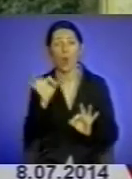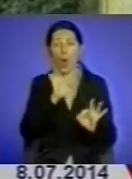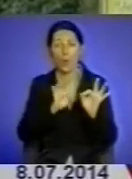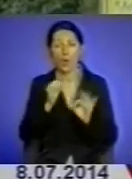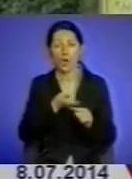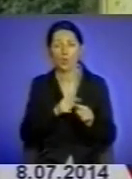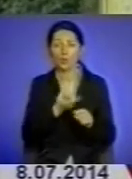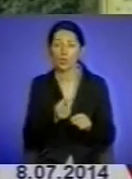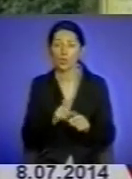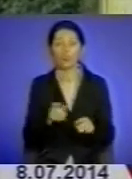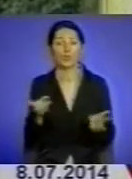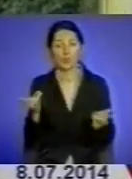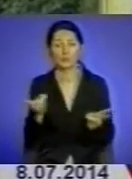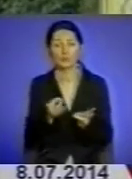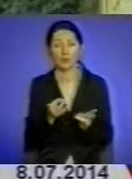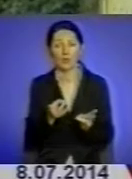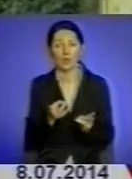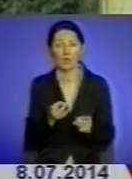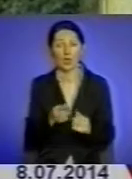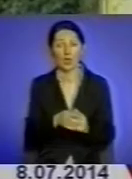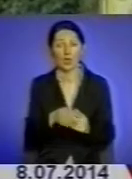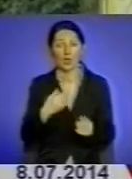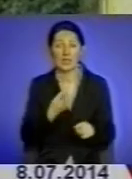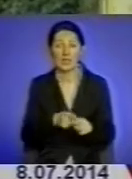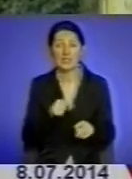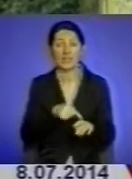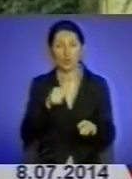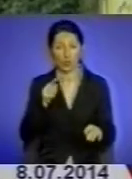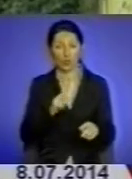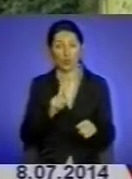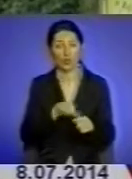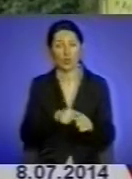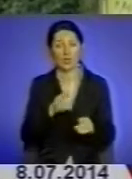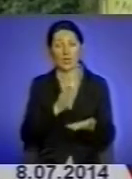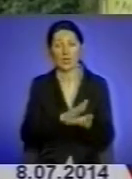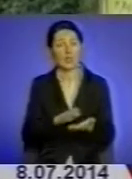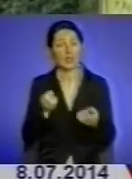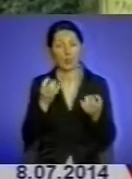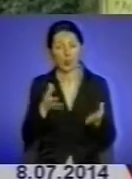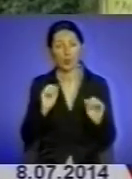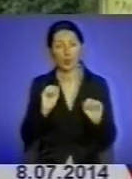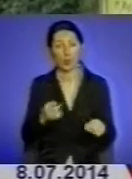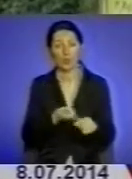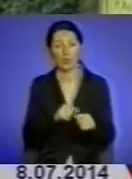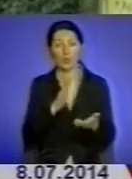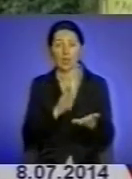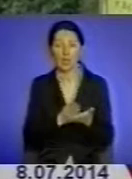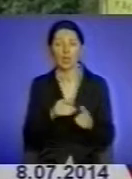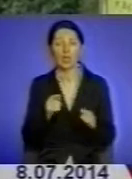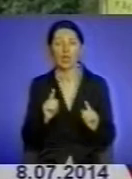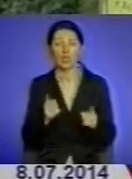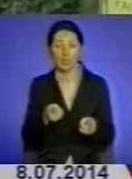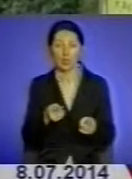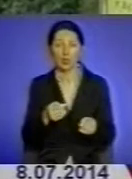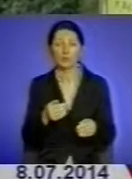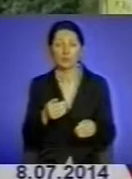вартує великого. Тому я це відчув, що це є не просто можливо, це є дійсно покликання. І це саме